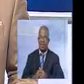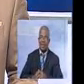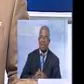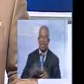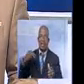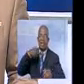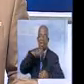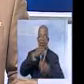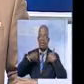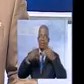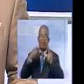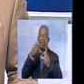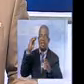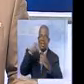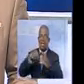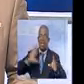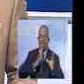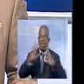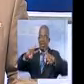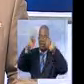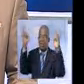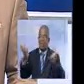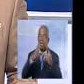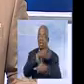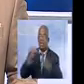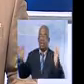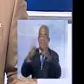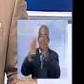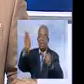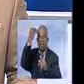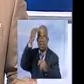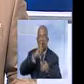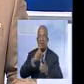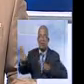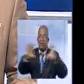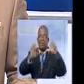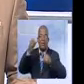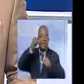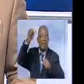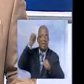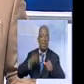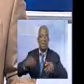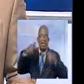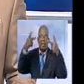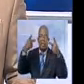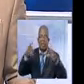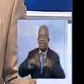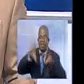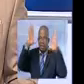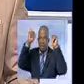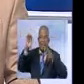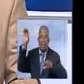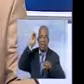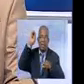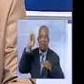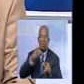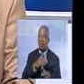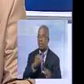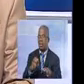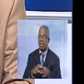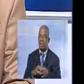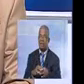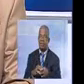Nous vous le disions dans nos titres, un conseil des ministres s'est tenu hier au palais présidentiel en présence du président de